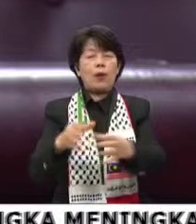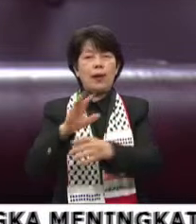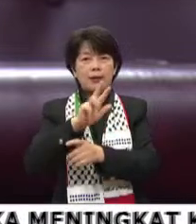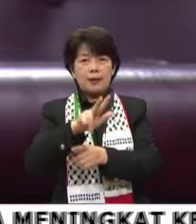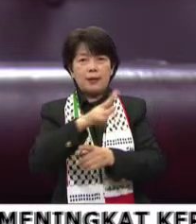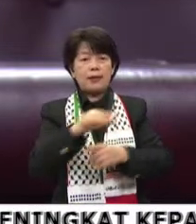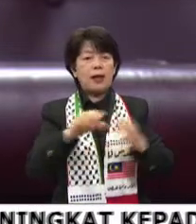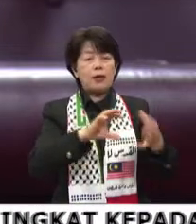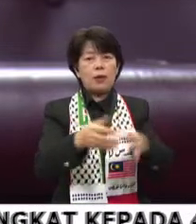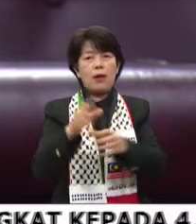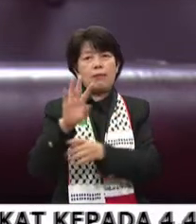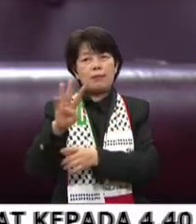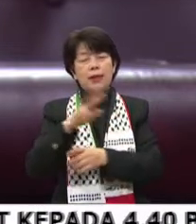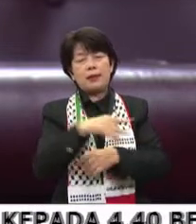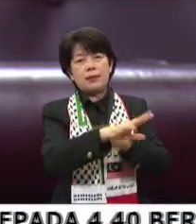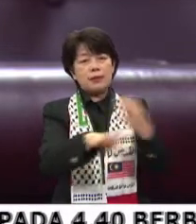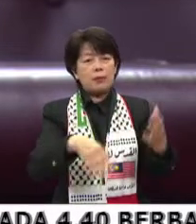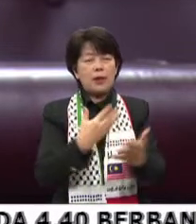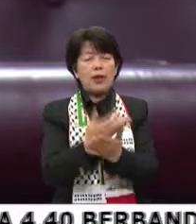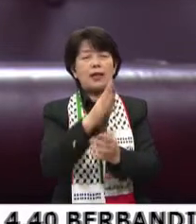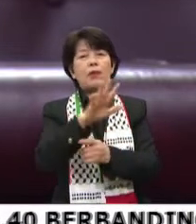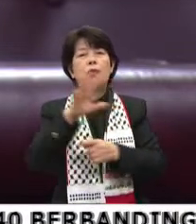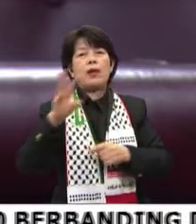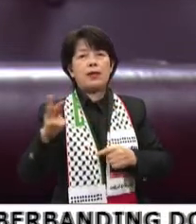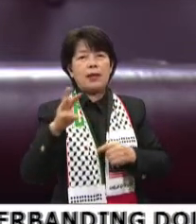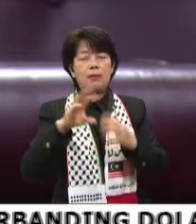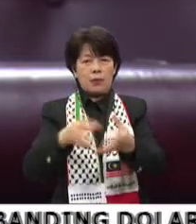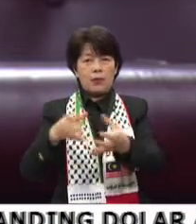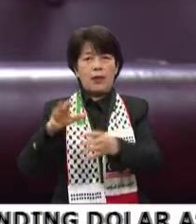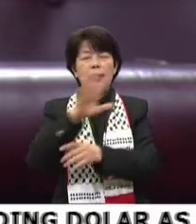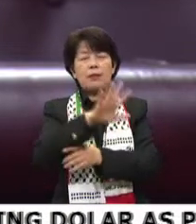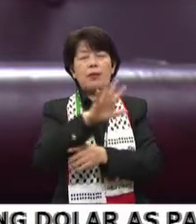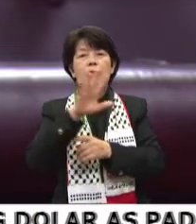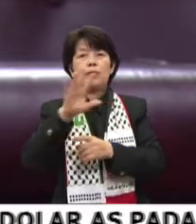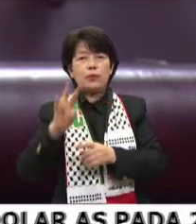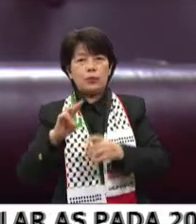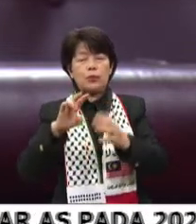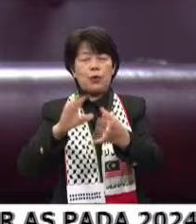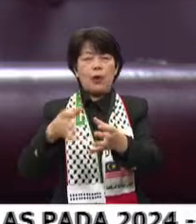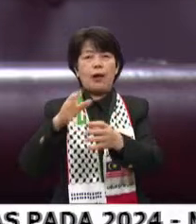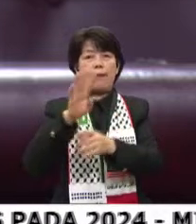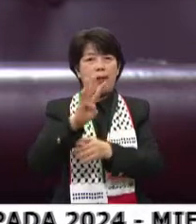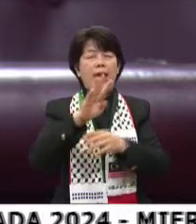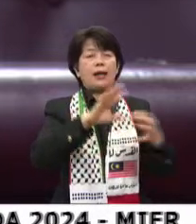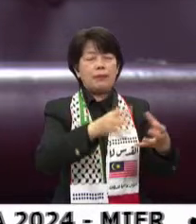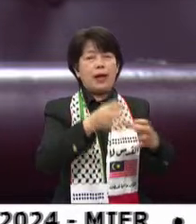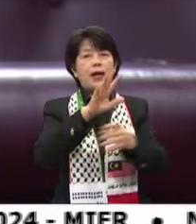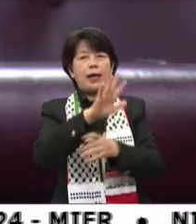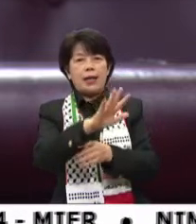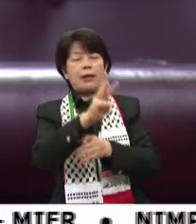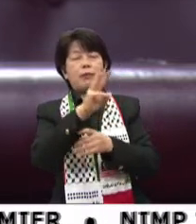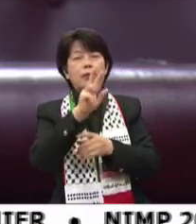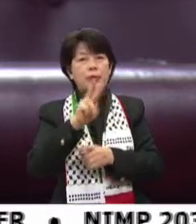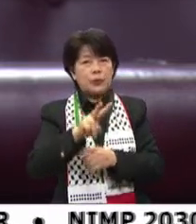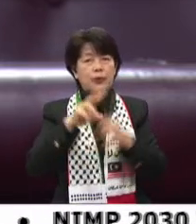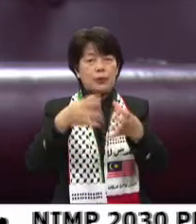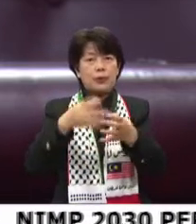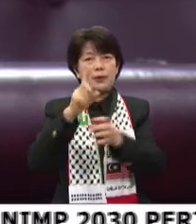54 3 565 574 61 dan